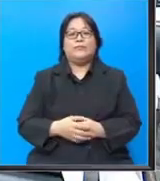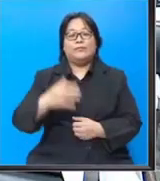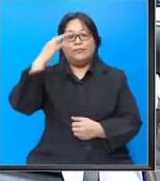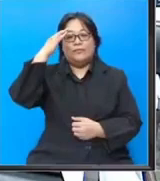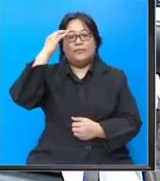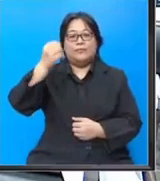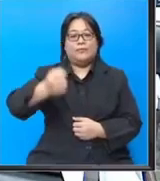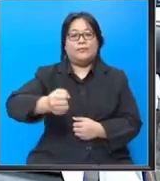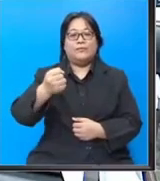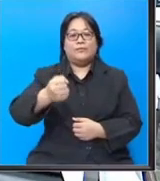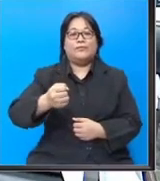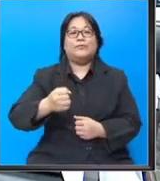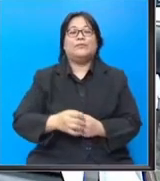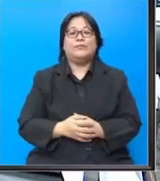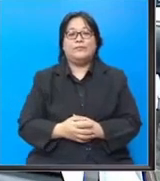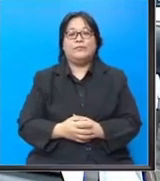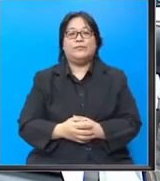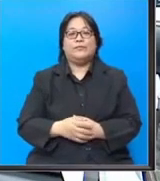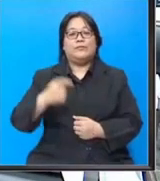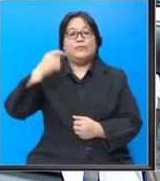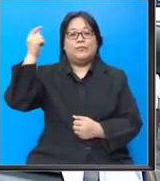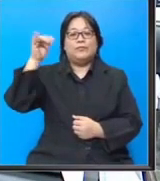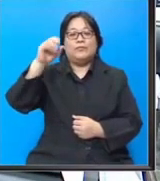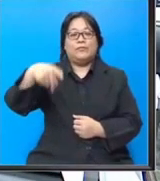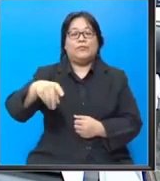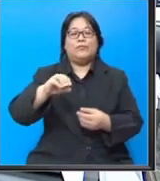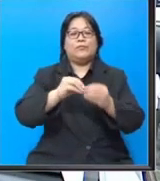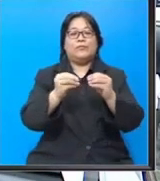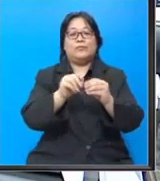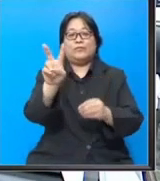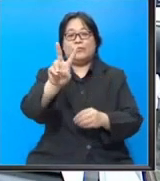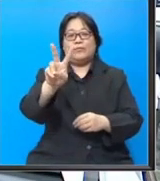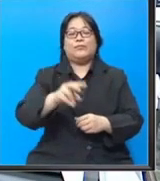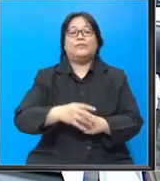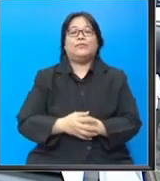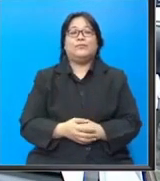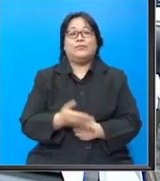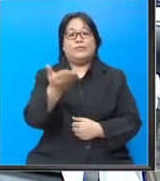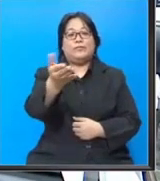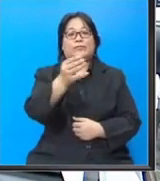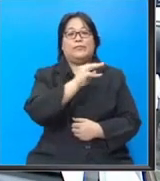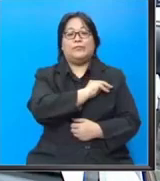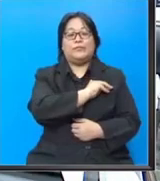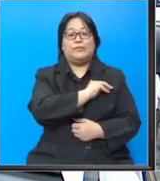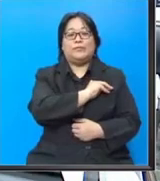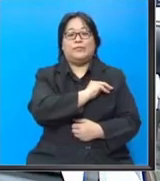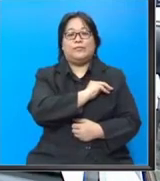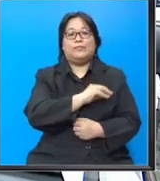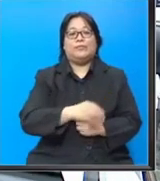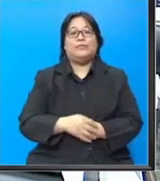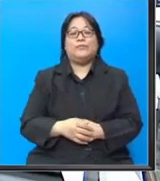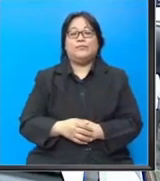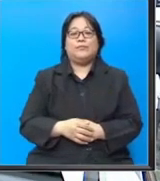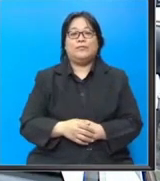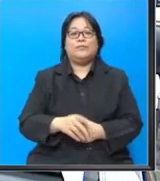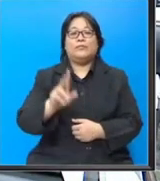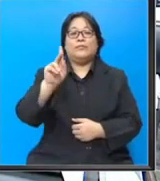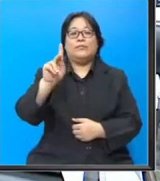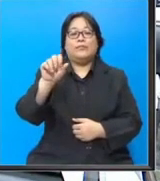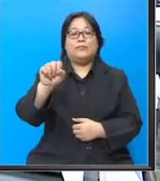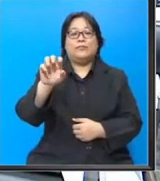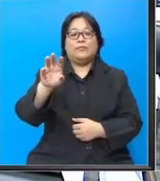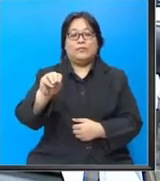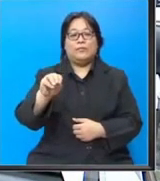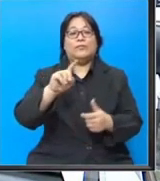Assalamualaikum warahmatullahi wabarakatuh tonido Sholatun bodoh gile menteri sumber utama sumbo